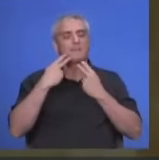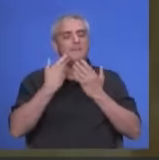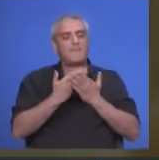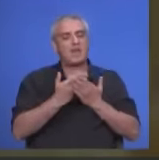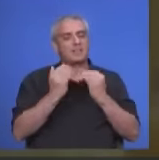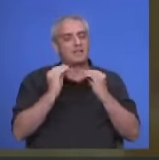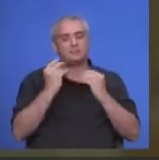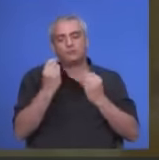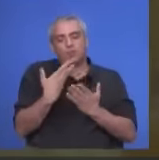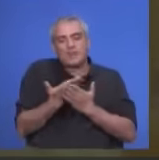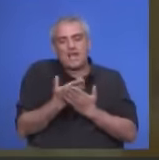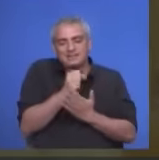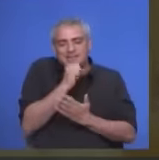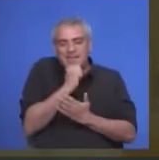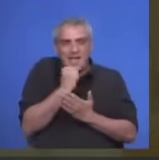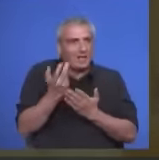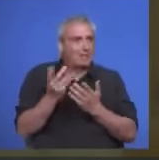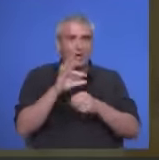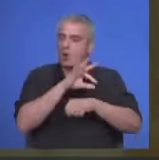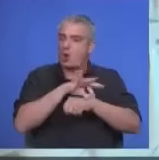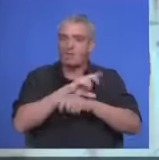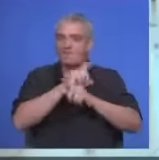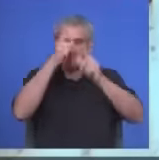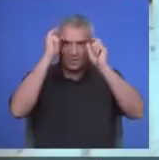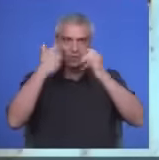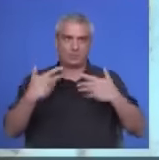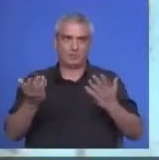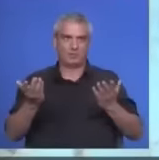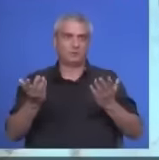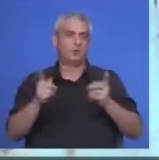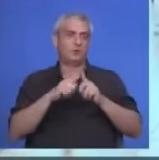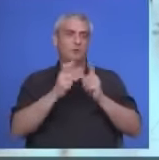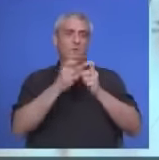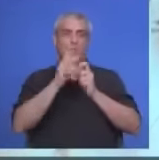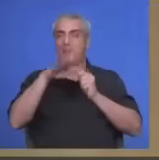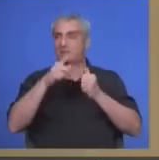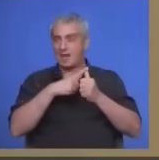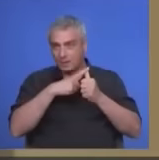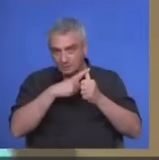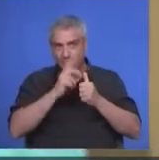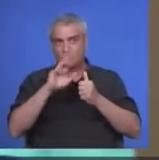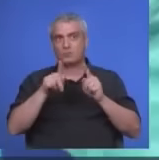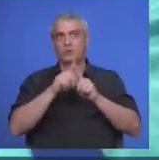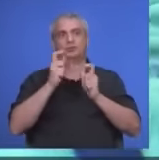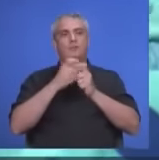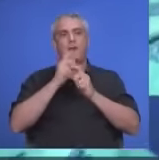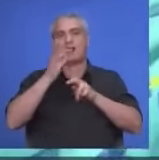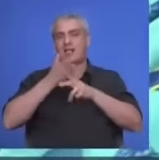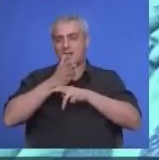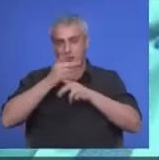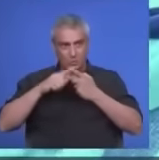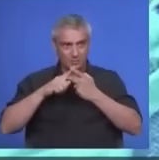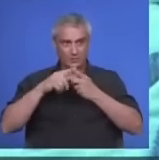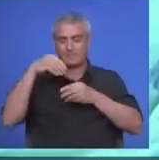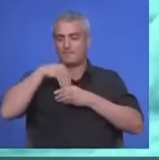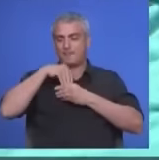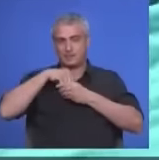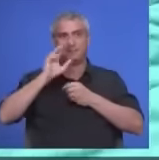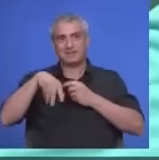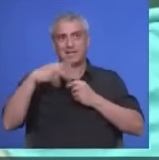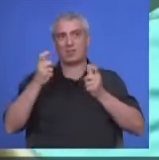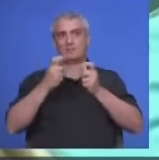גורם מייעץ גריאטרי, לא רופא ולא אחות. כמו שיש מחלקת ילדים, כמו שיש מחלקה כירורגית, מחלקה פנימית, צריכה להיות